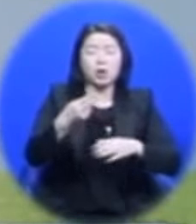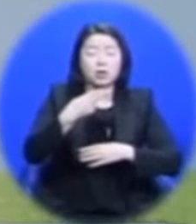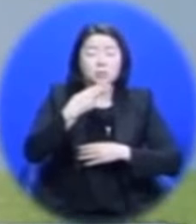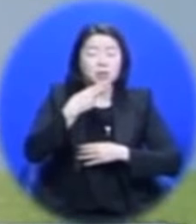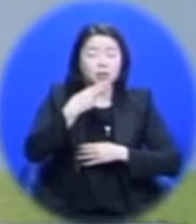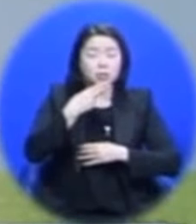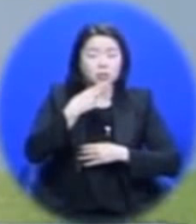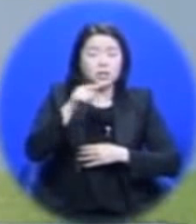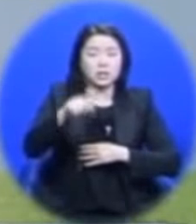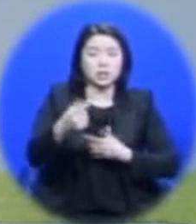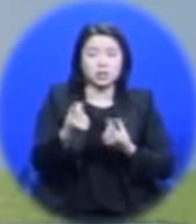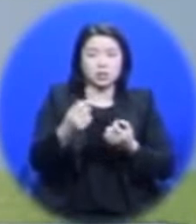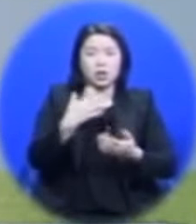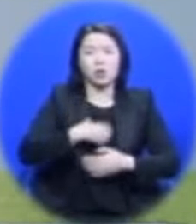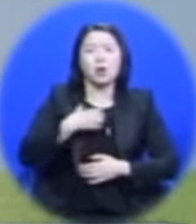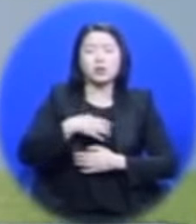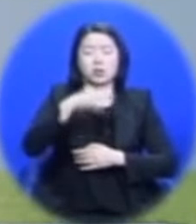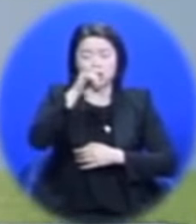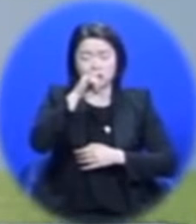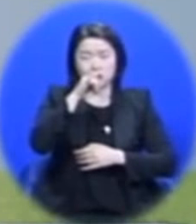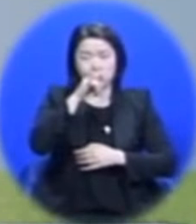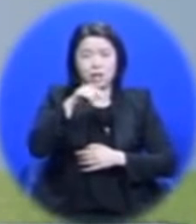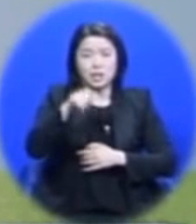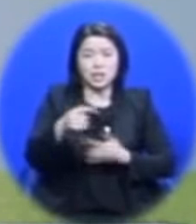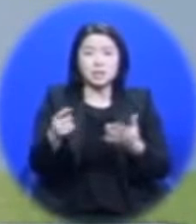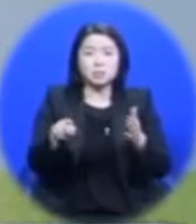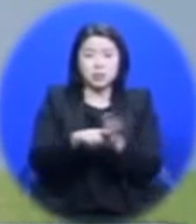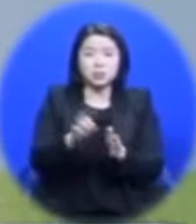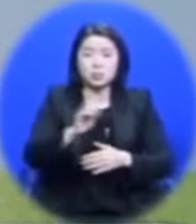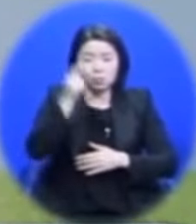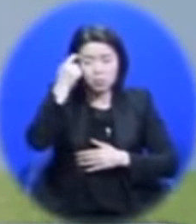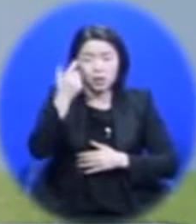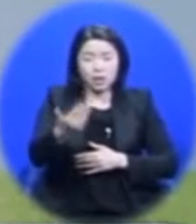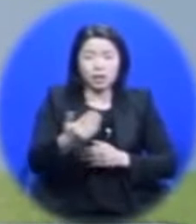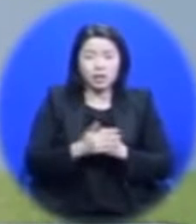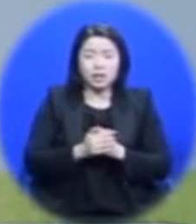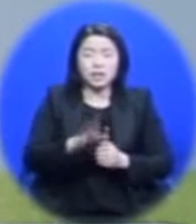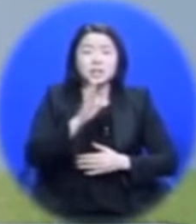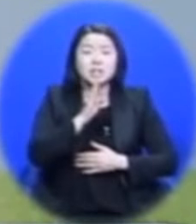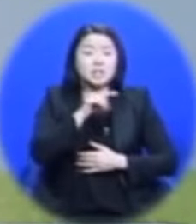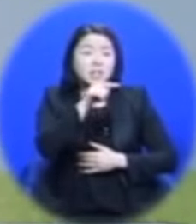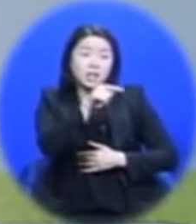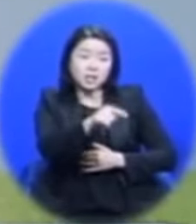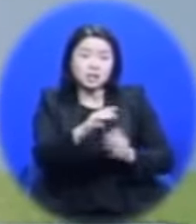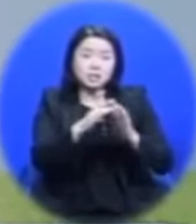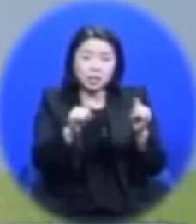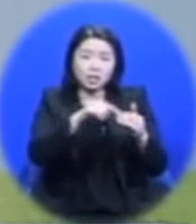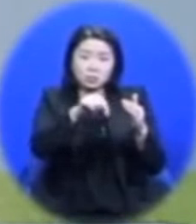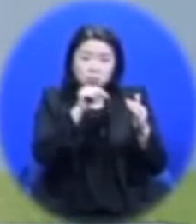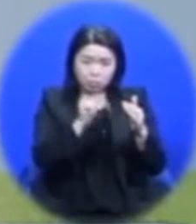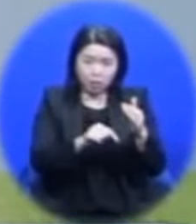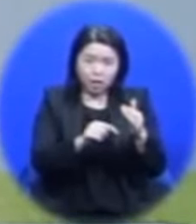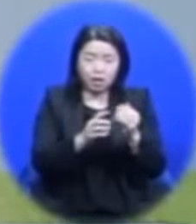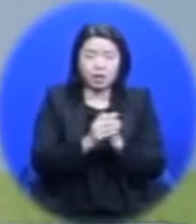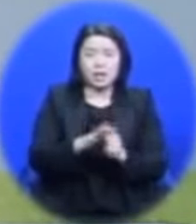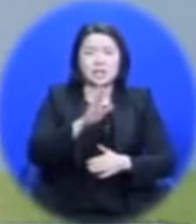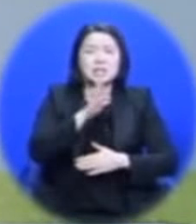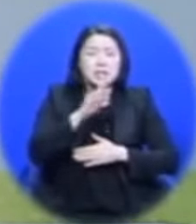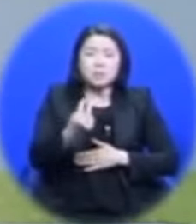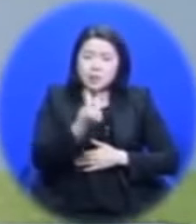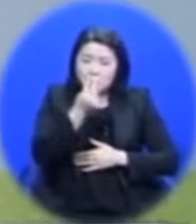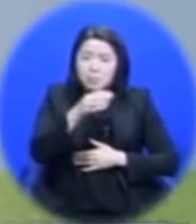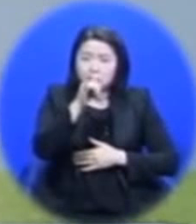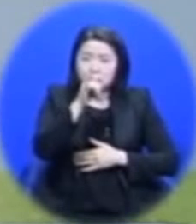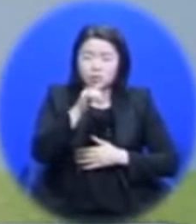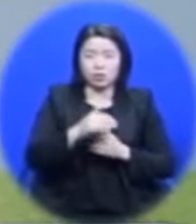것이라고 그렇게 걱정하셨어요. 이 믿음이 뭡니까? 진짜 그 사람 속에 참 생명이